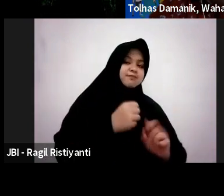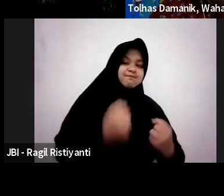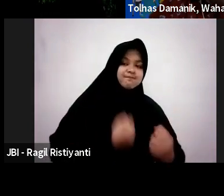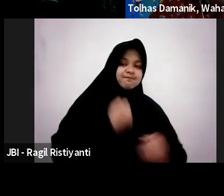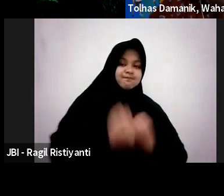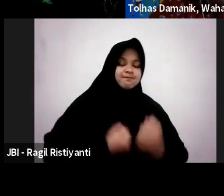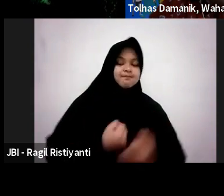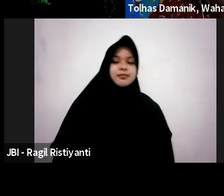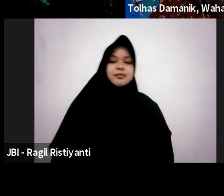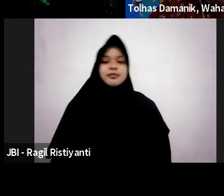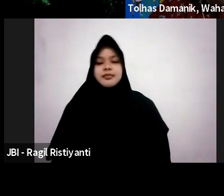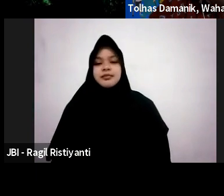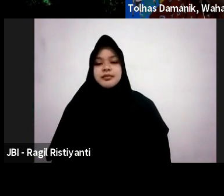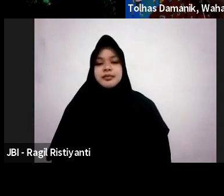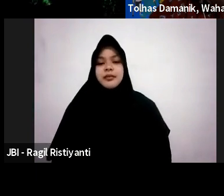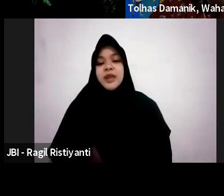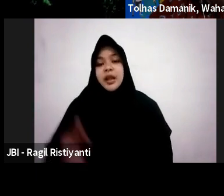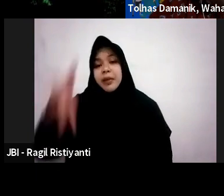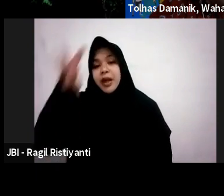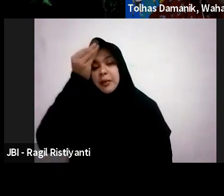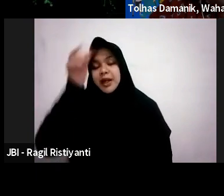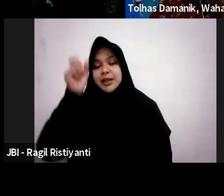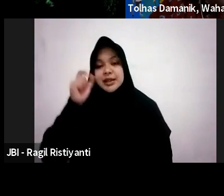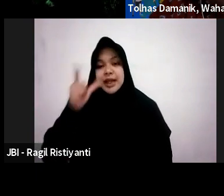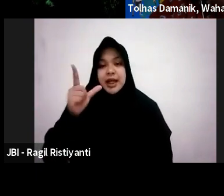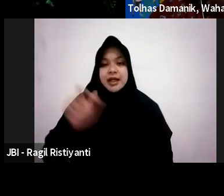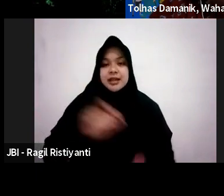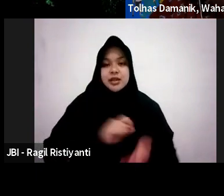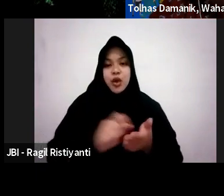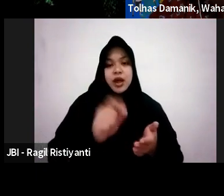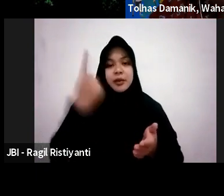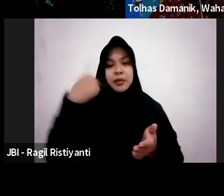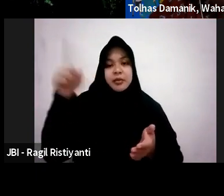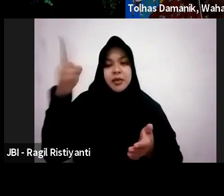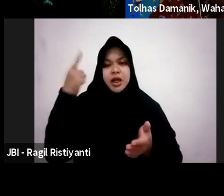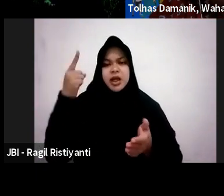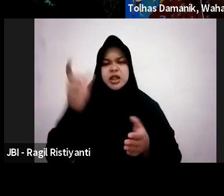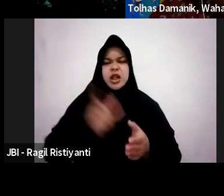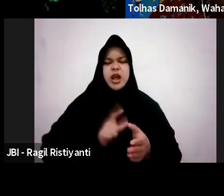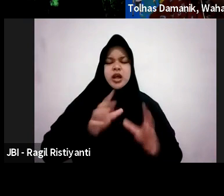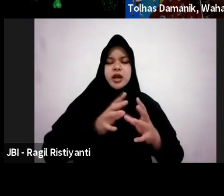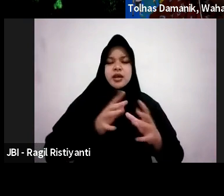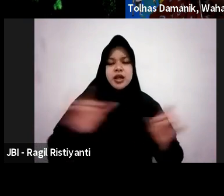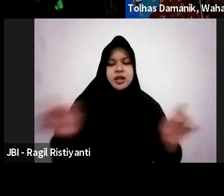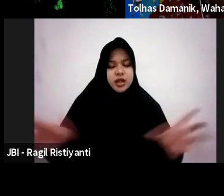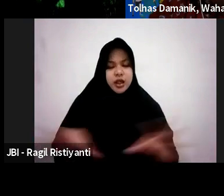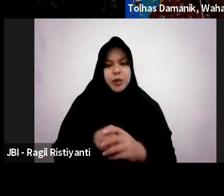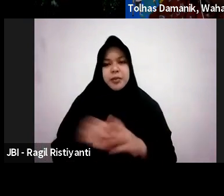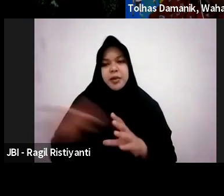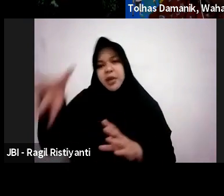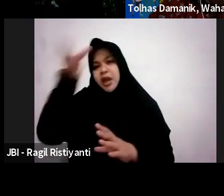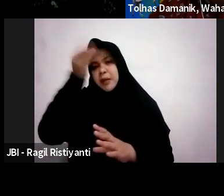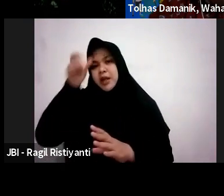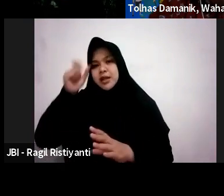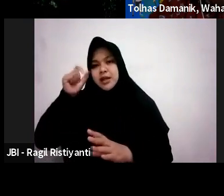sekolah dan pemerintah ini sekali lagi Ini adalah sebuah sebuah rantai yang tak terpisahkan pemahaman kesadaran